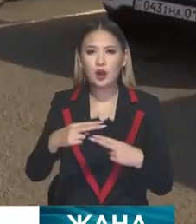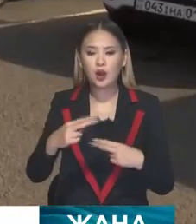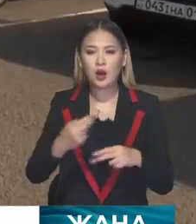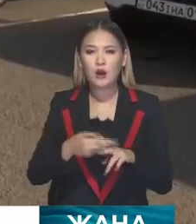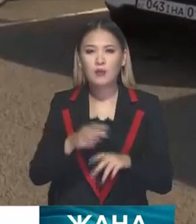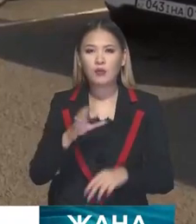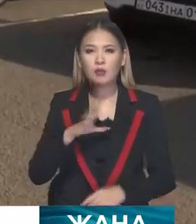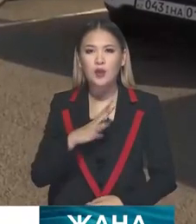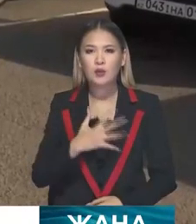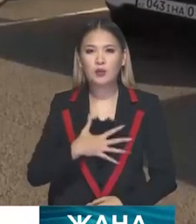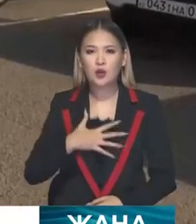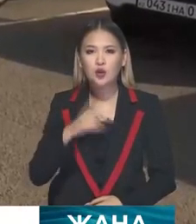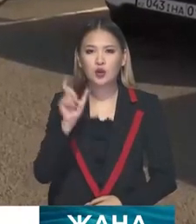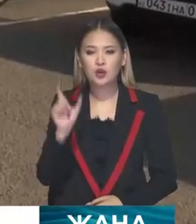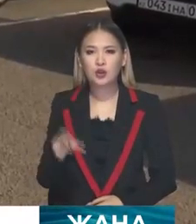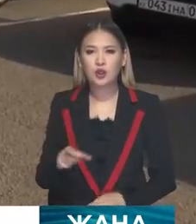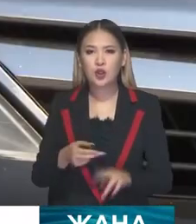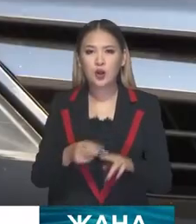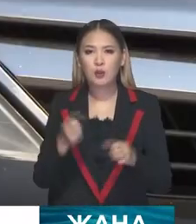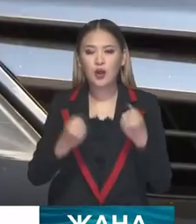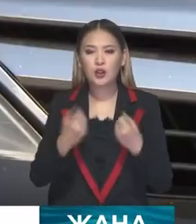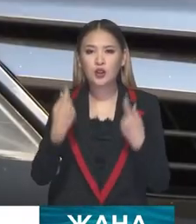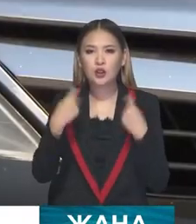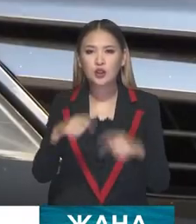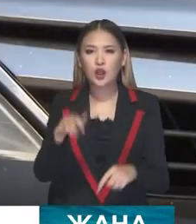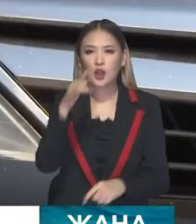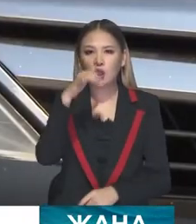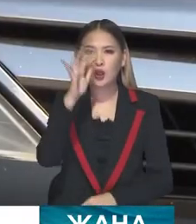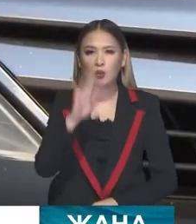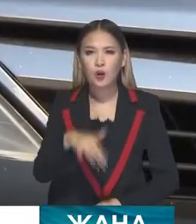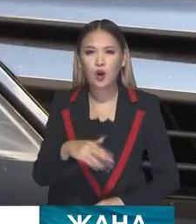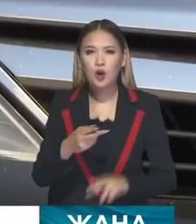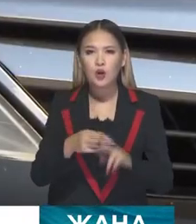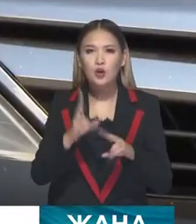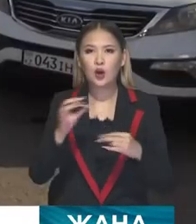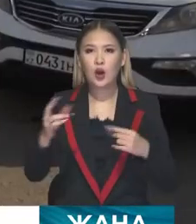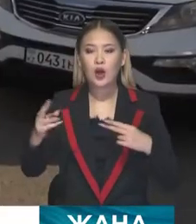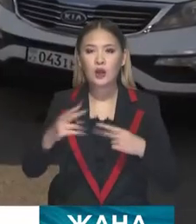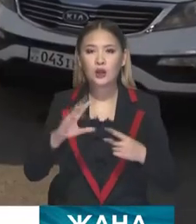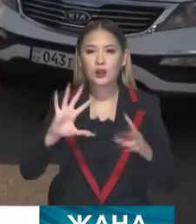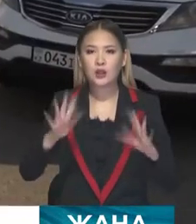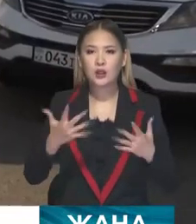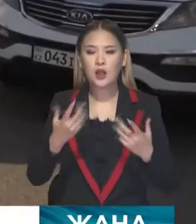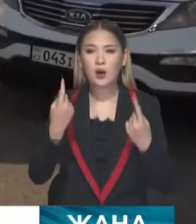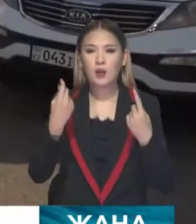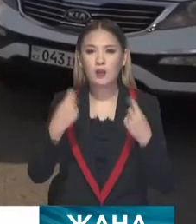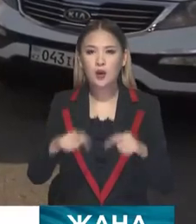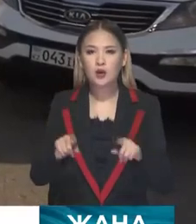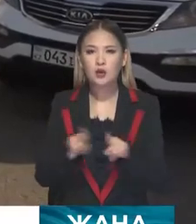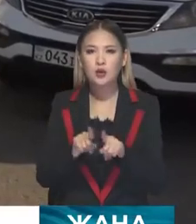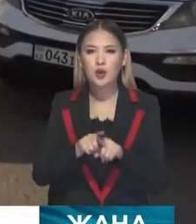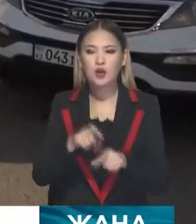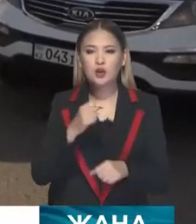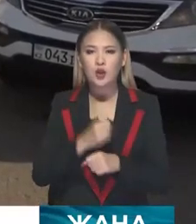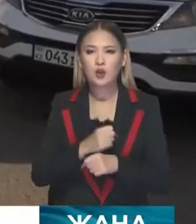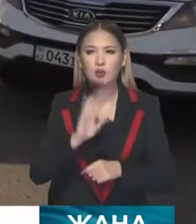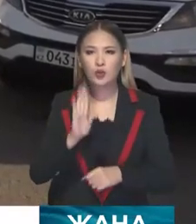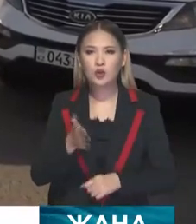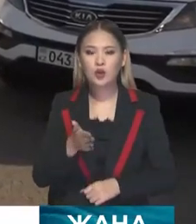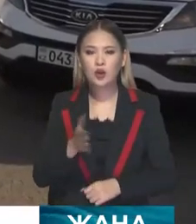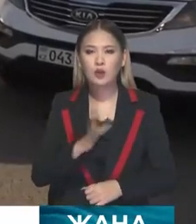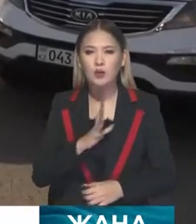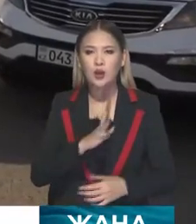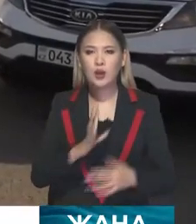күпті. Себебі темір тұлпарын сата алмайды, ал сатқан жағдайда салығы мойнында қалады. Жаңа иесі ереже бұзса, айыппұлында өзі төлеуге